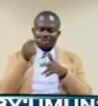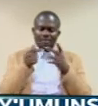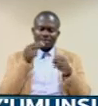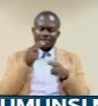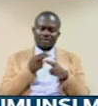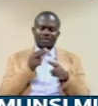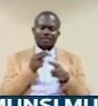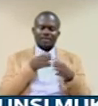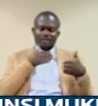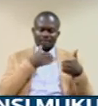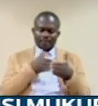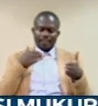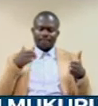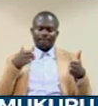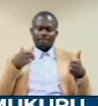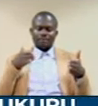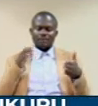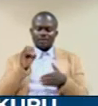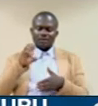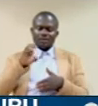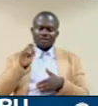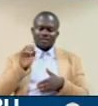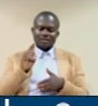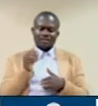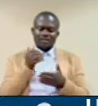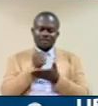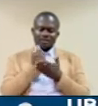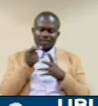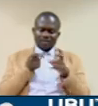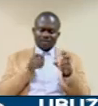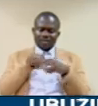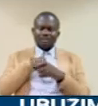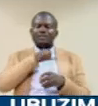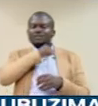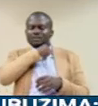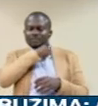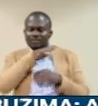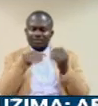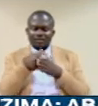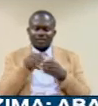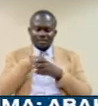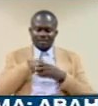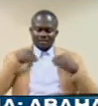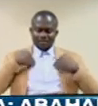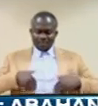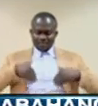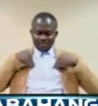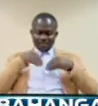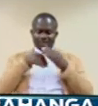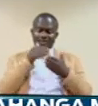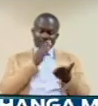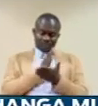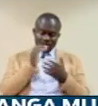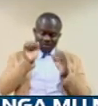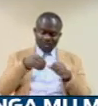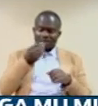twita antioxidant zidufasha gukura utuntu twakwita nk'imyanda ziba ziri mu mubiri. Nibyo